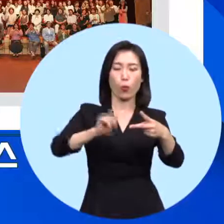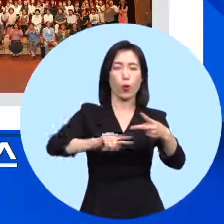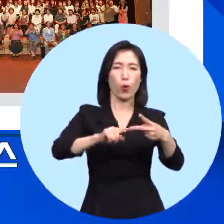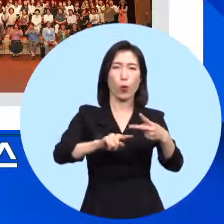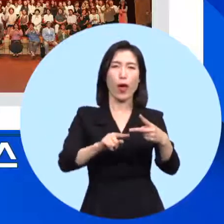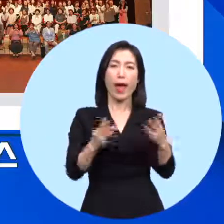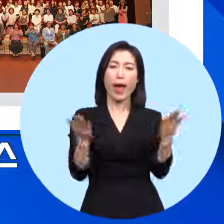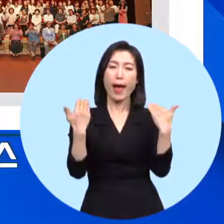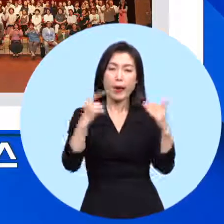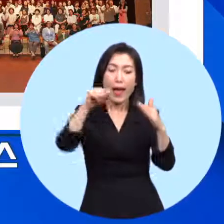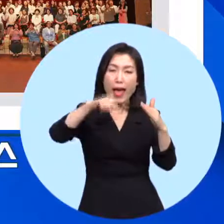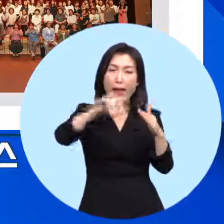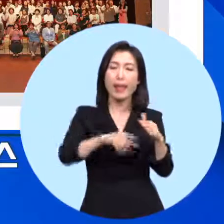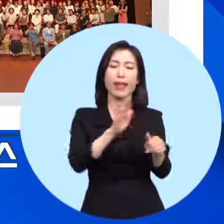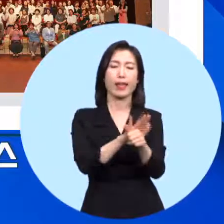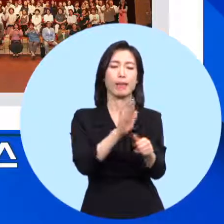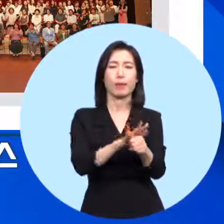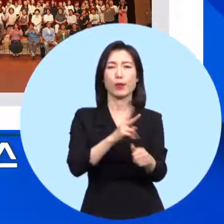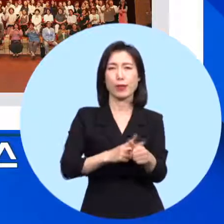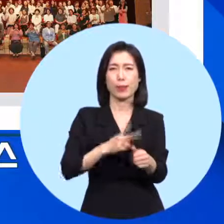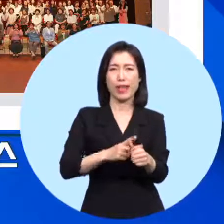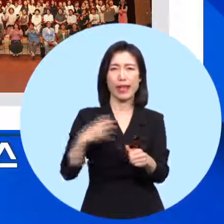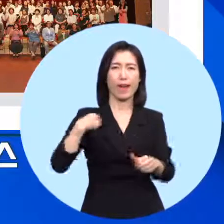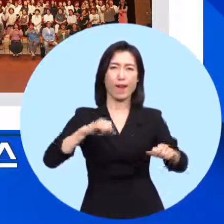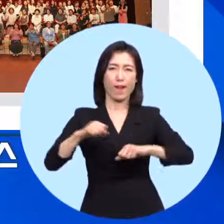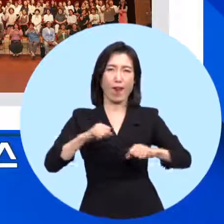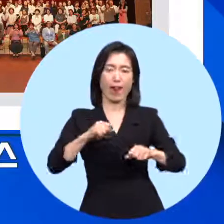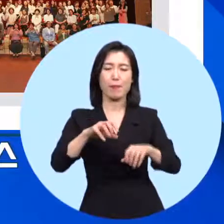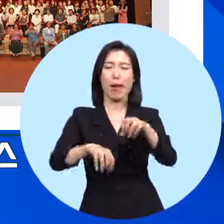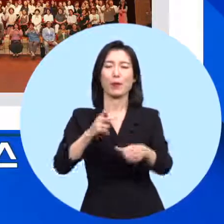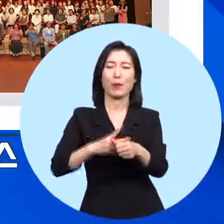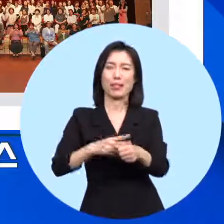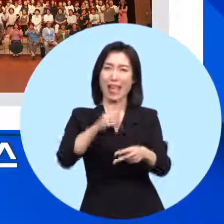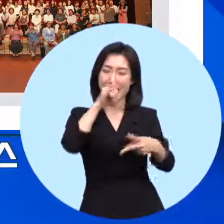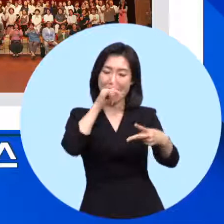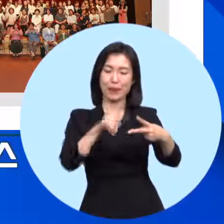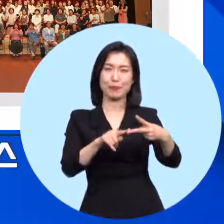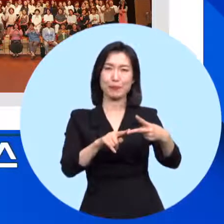직접 협력교사로 참여하는 마을 교사들이 있는데요.